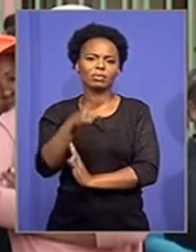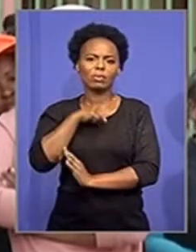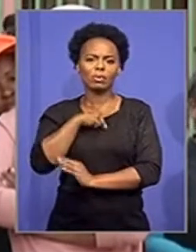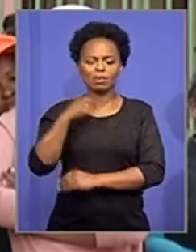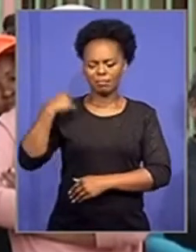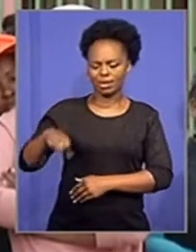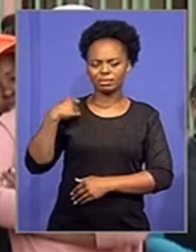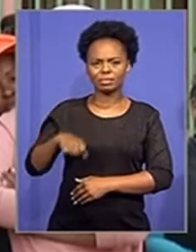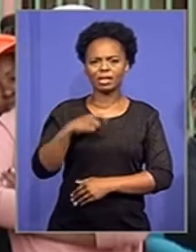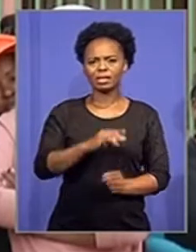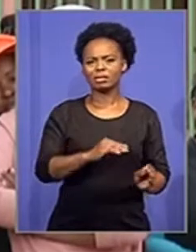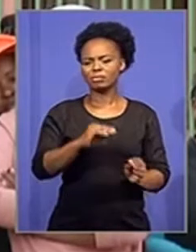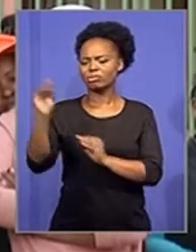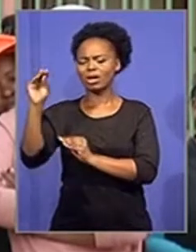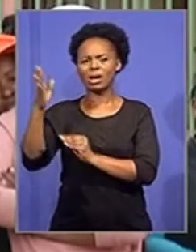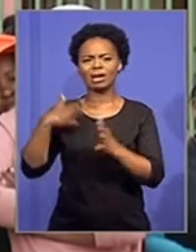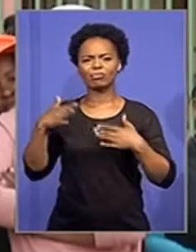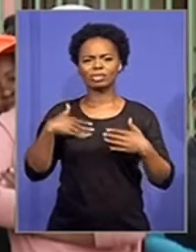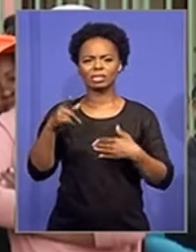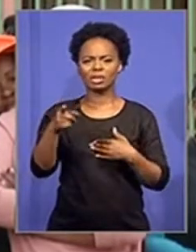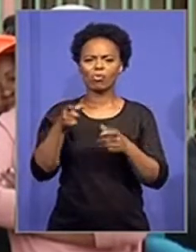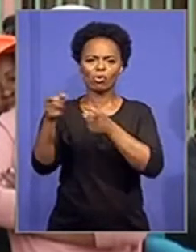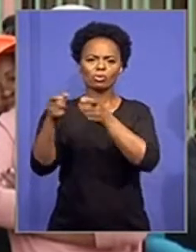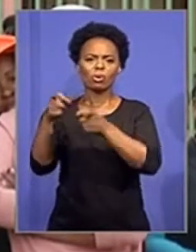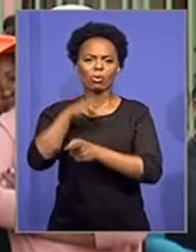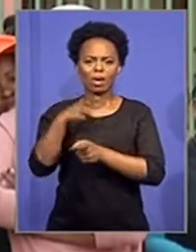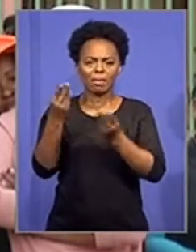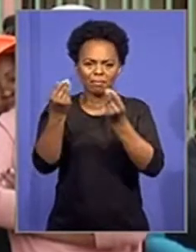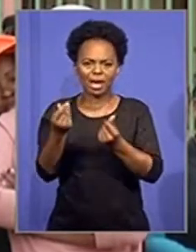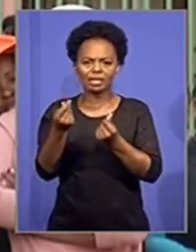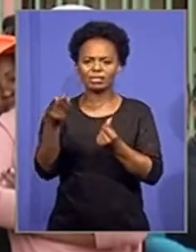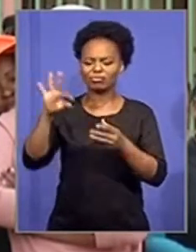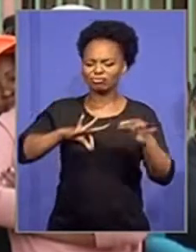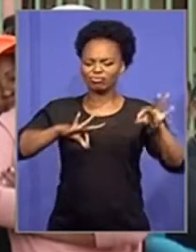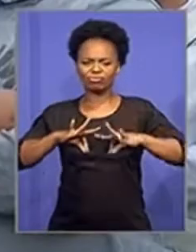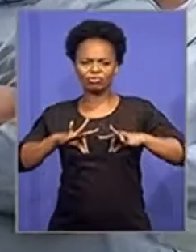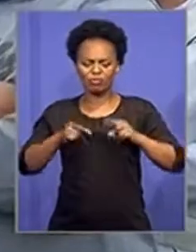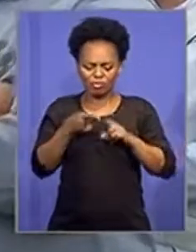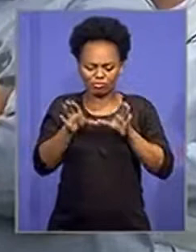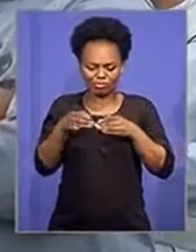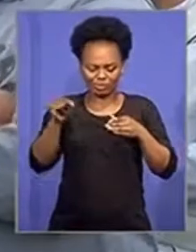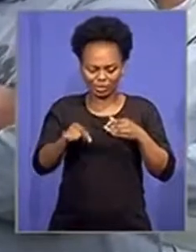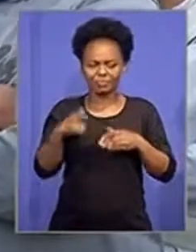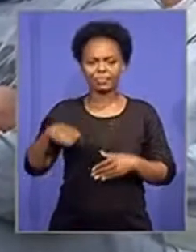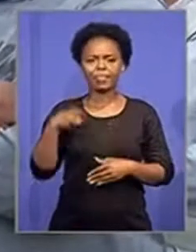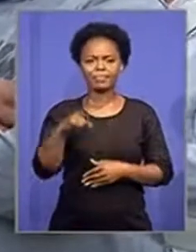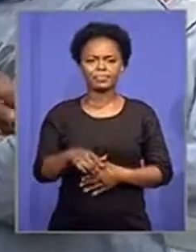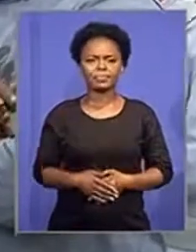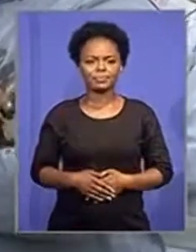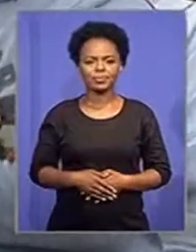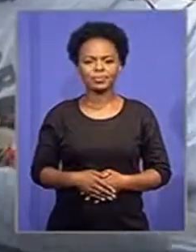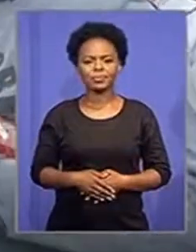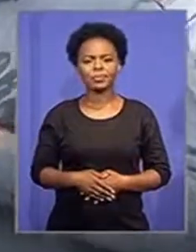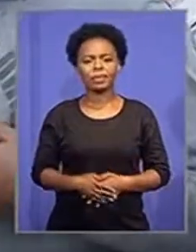masepalona Louis fela o administrator a re control bane ditšhelete di kena dipokotong tsa bona mo. Moifo o tswana fapeng la kopanelo ya